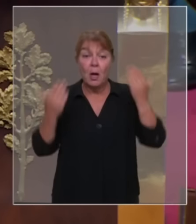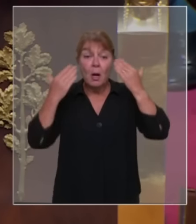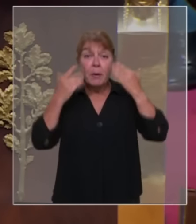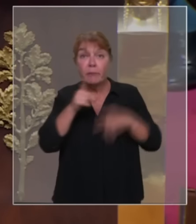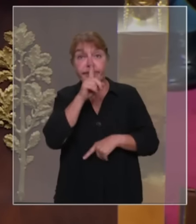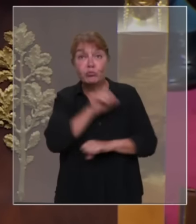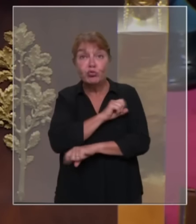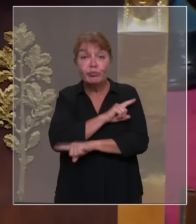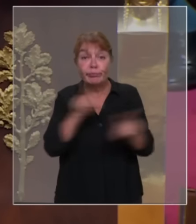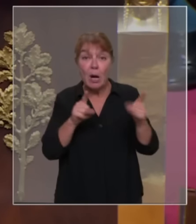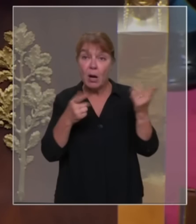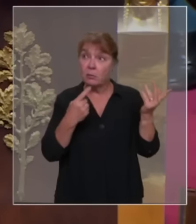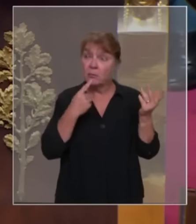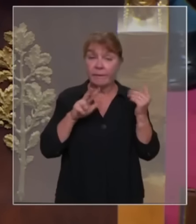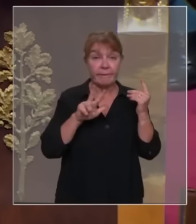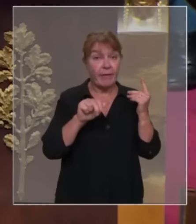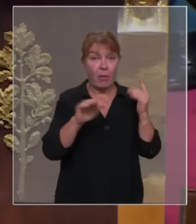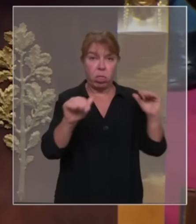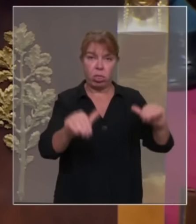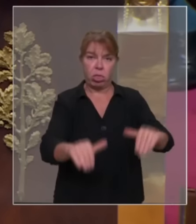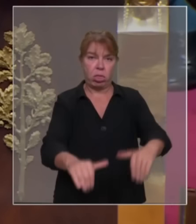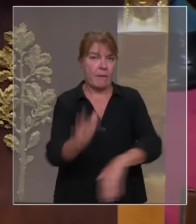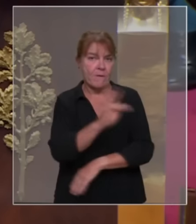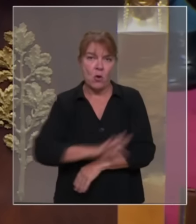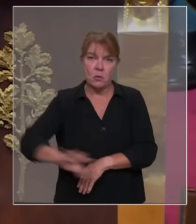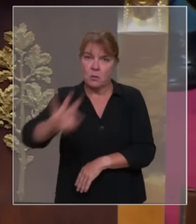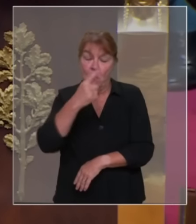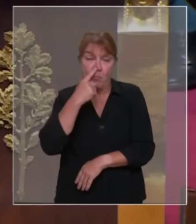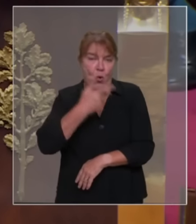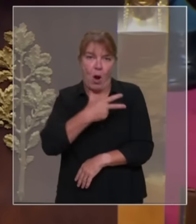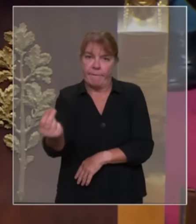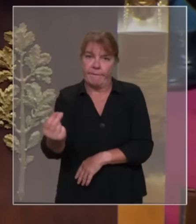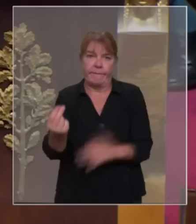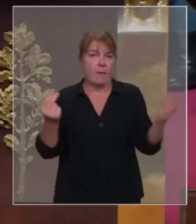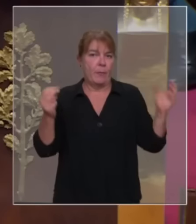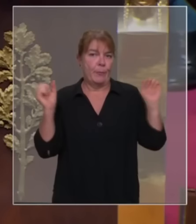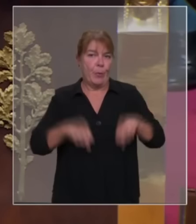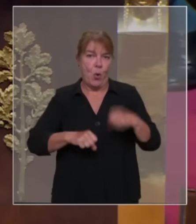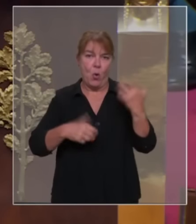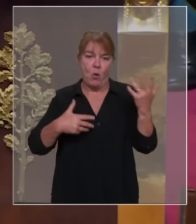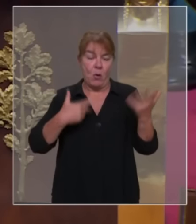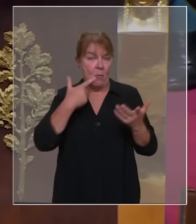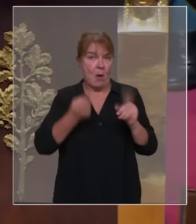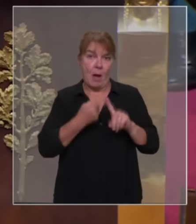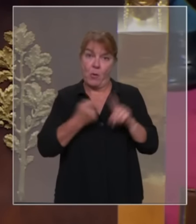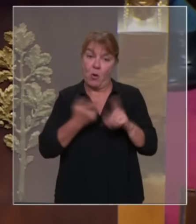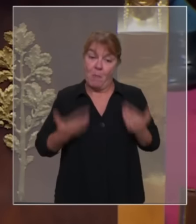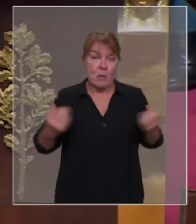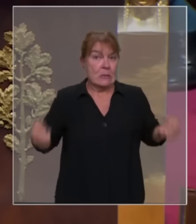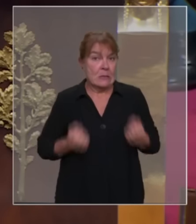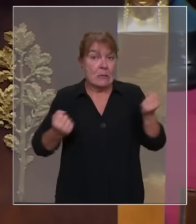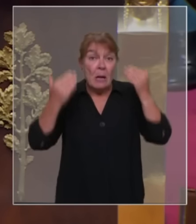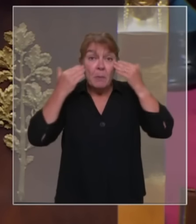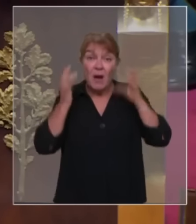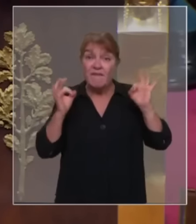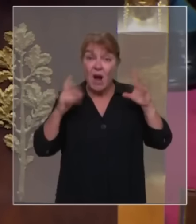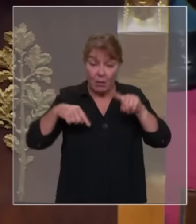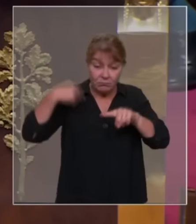que cette épée de Damoclès pèsera beaucoup plus gravement demain sur nos enfants et nos